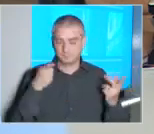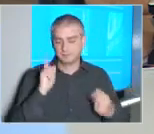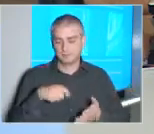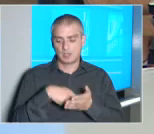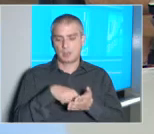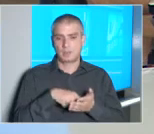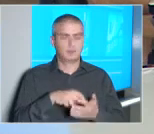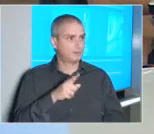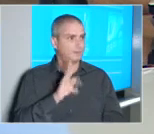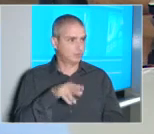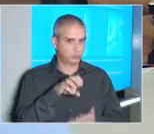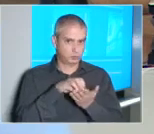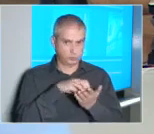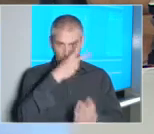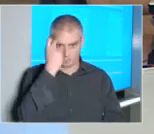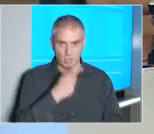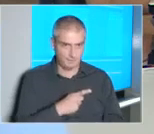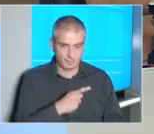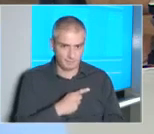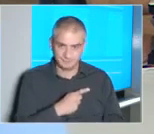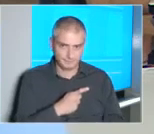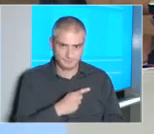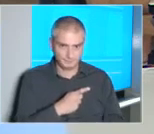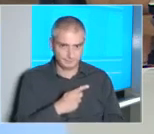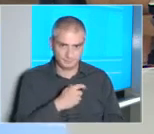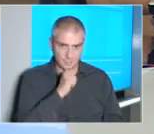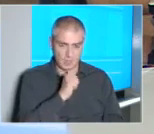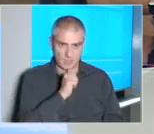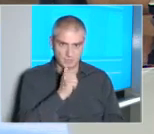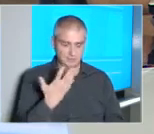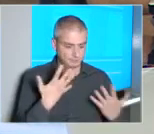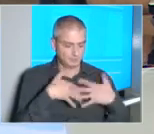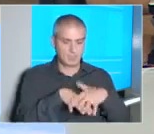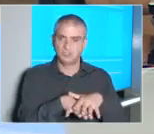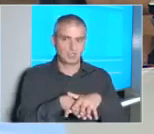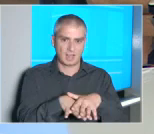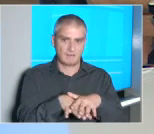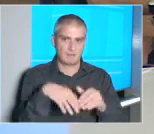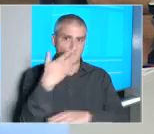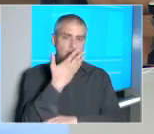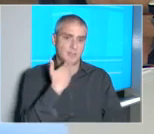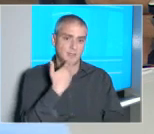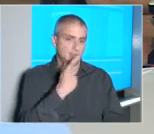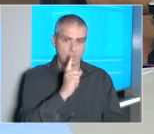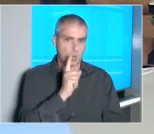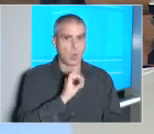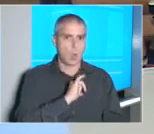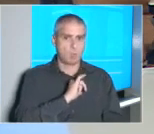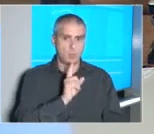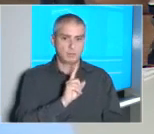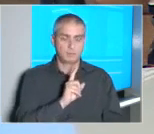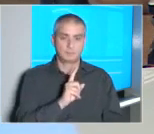צריך לתקן. כן, אבל יש יישובים ערביים שלא רוצים להשתלב במדינת ישראל, לא כל כך